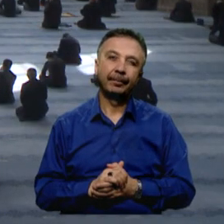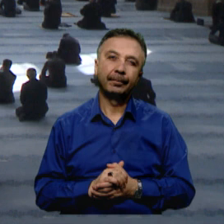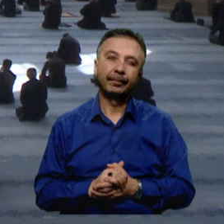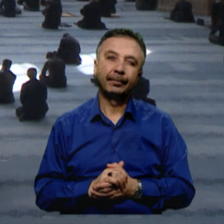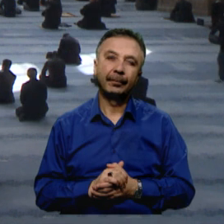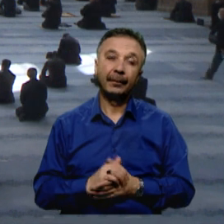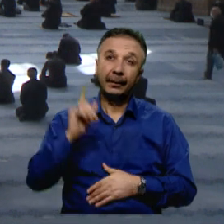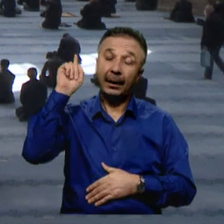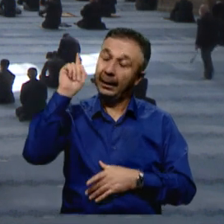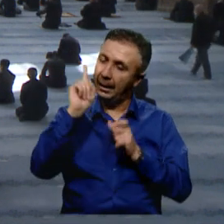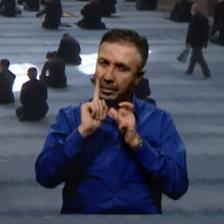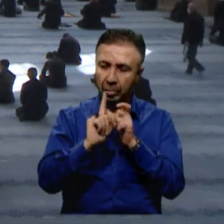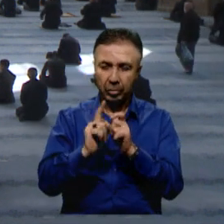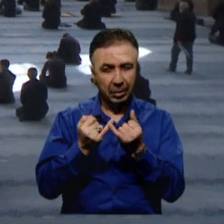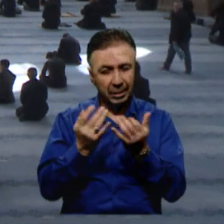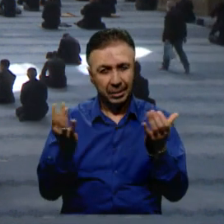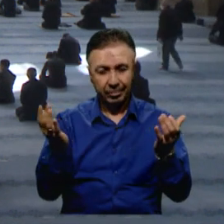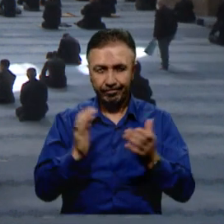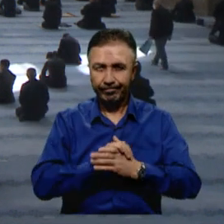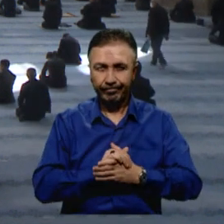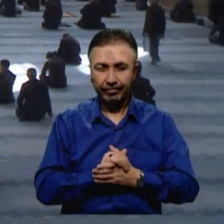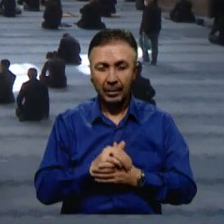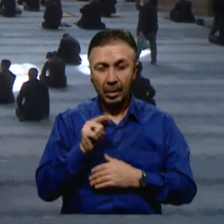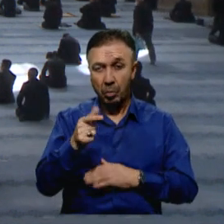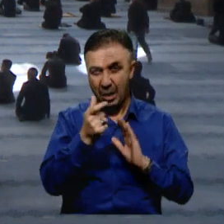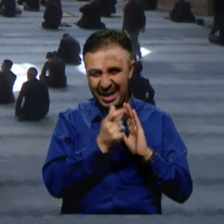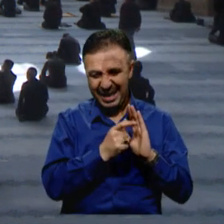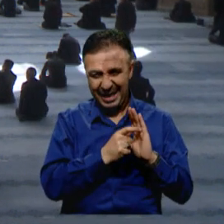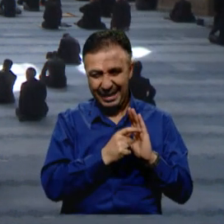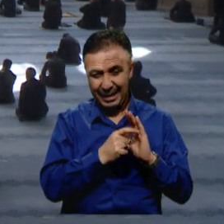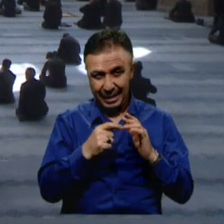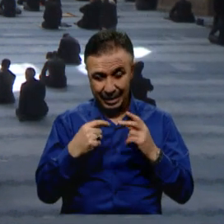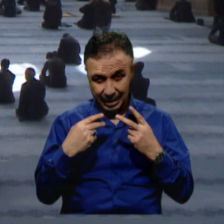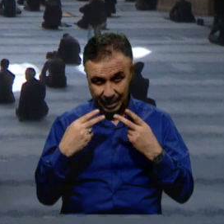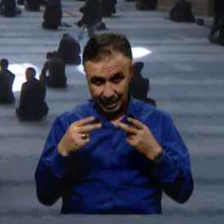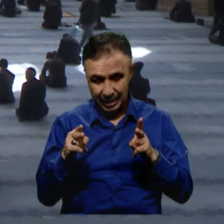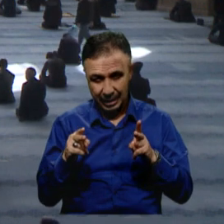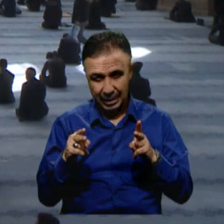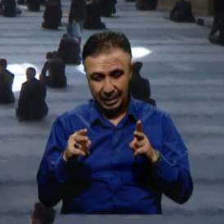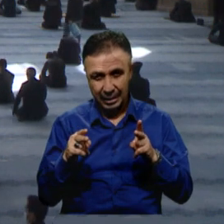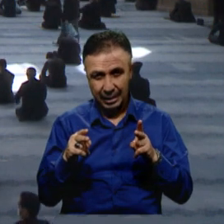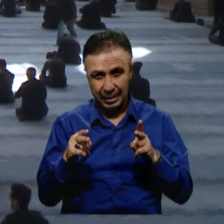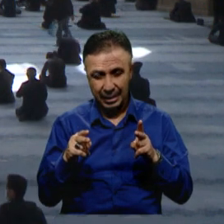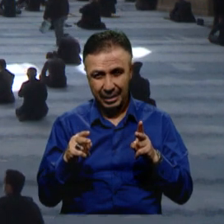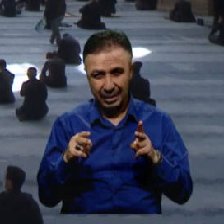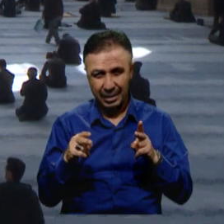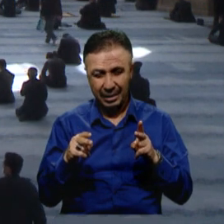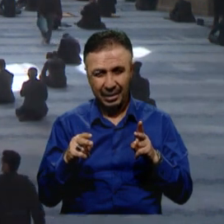Allah muhafaza kardeşlerim. Allah bu ayette, şimdi açıklayacağım ayetteki duruma bizleri düşürmez. O